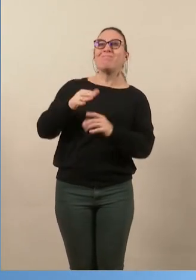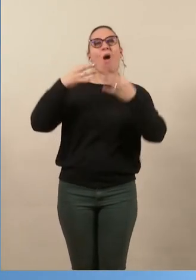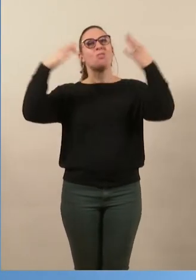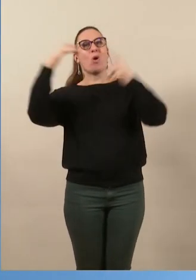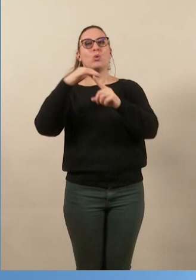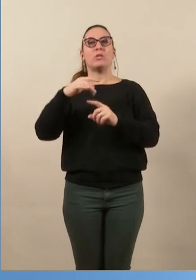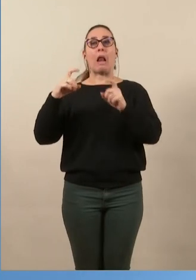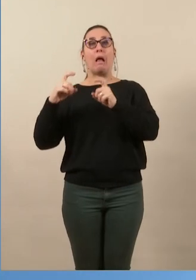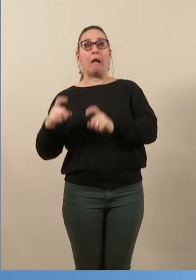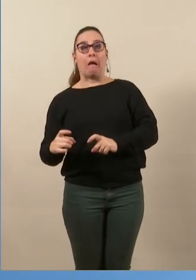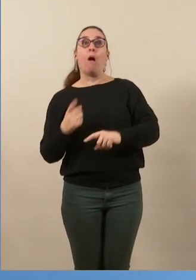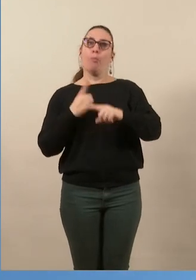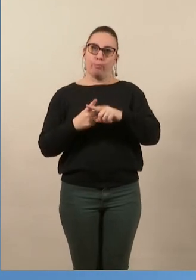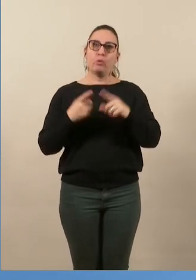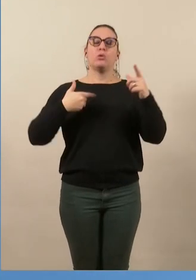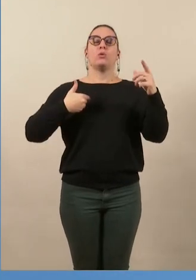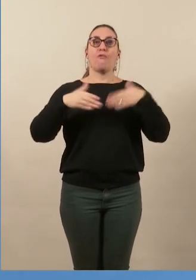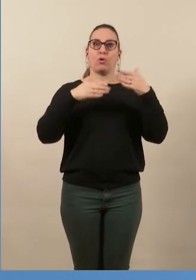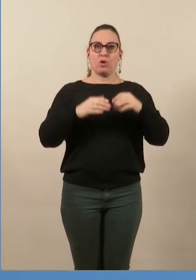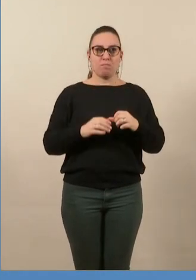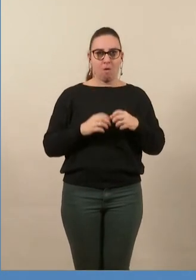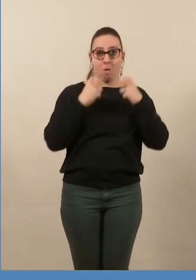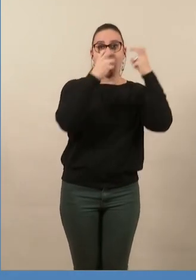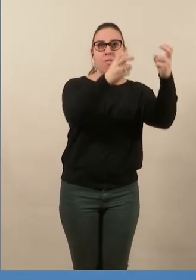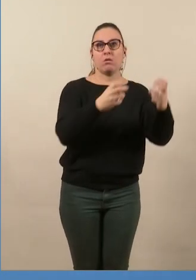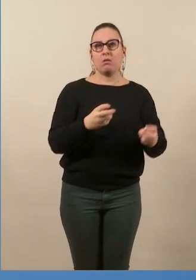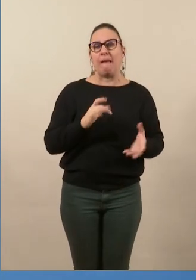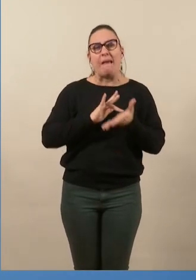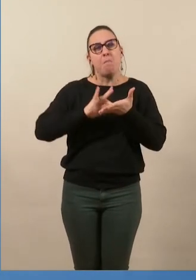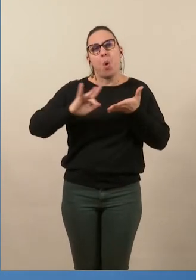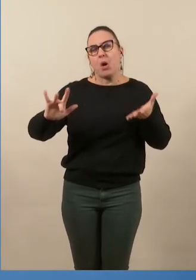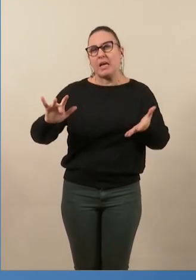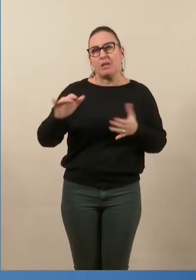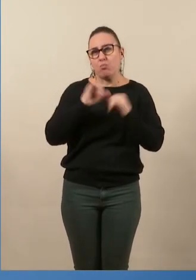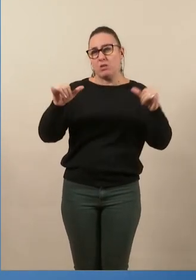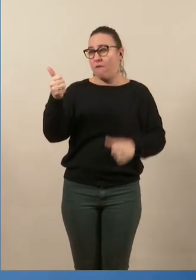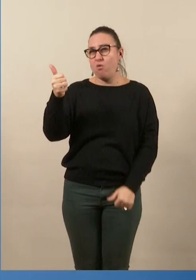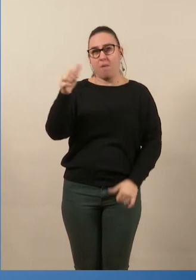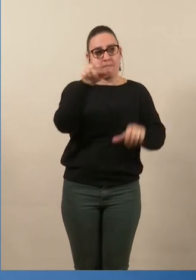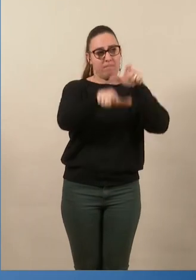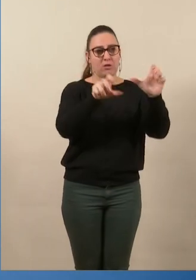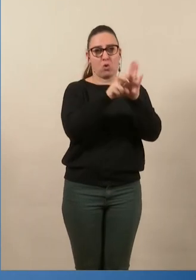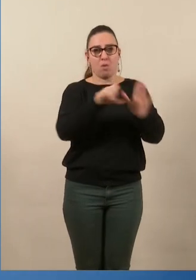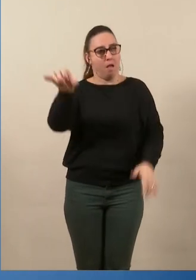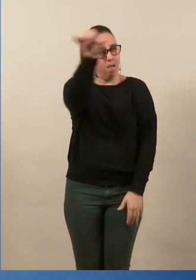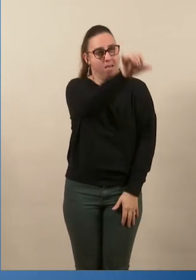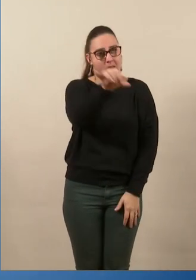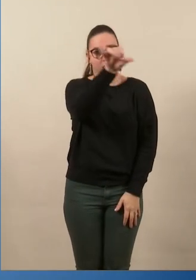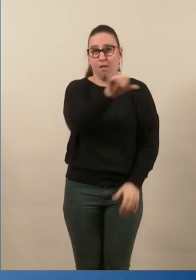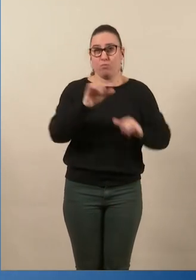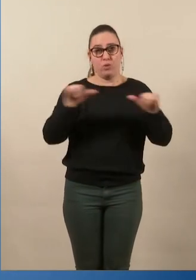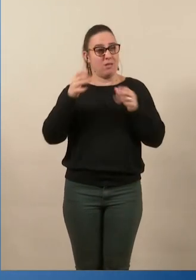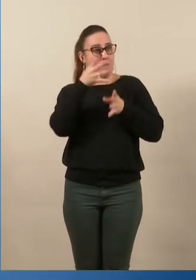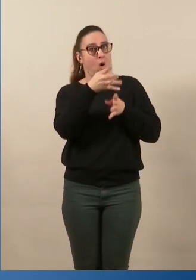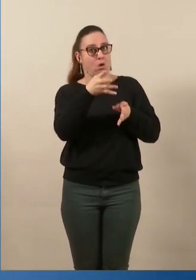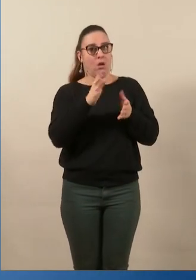augmentez les dépenses de fonctionnement quelle hypocrisie vous prenez vraiment les Grenoblois pour des imbéciles mais bon